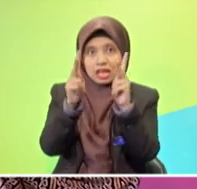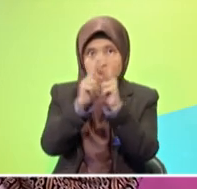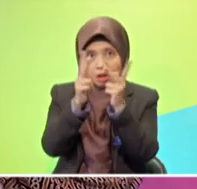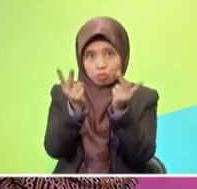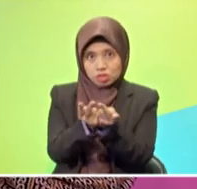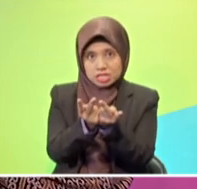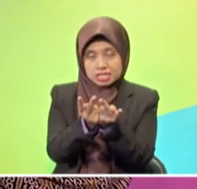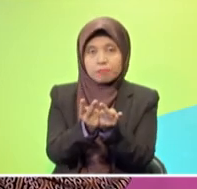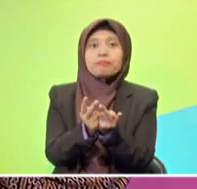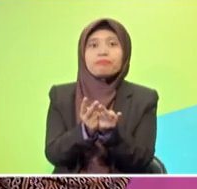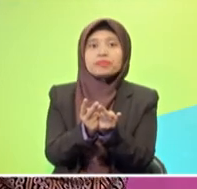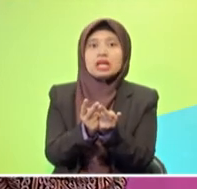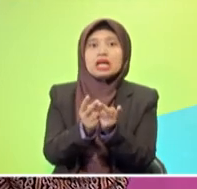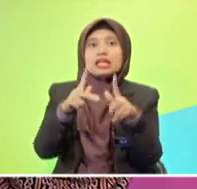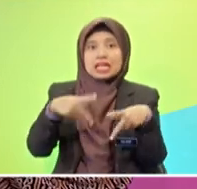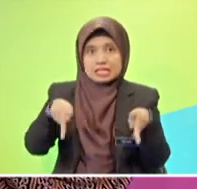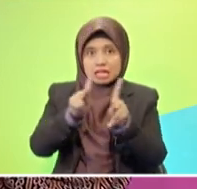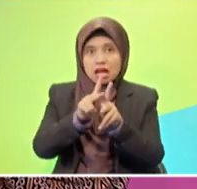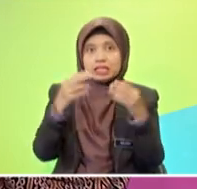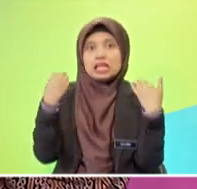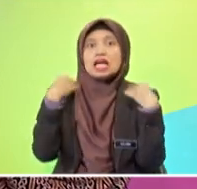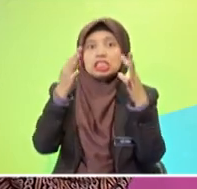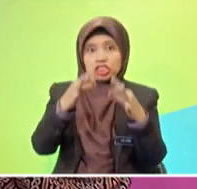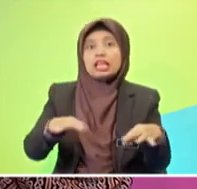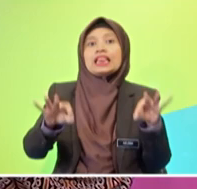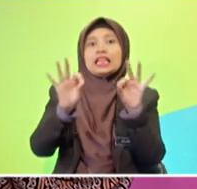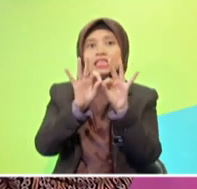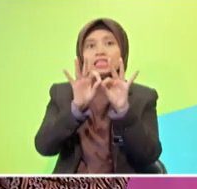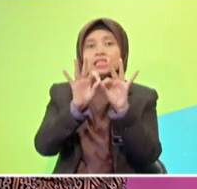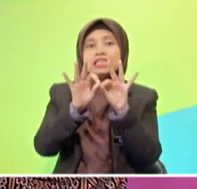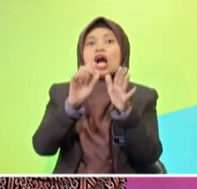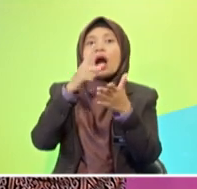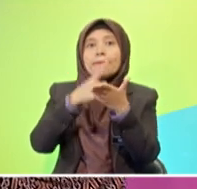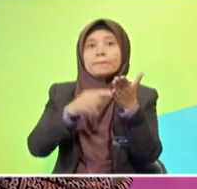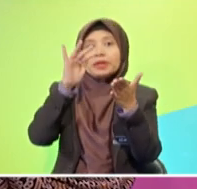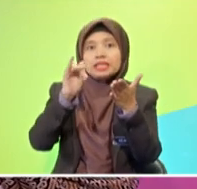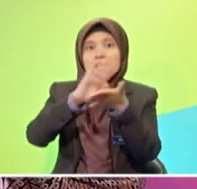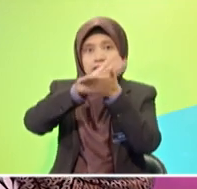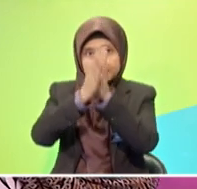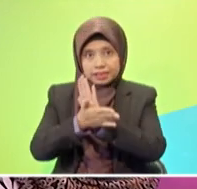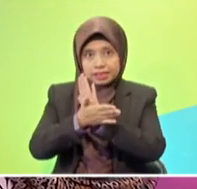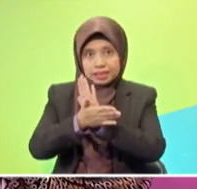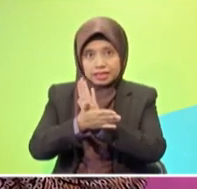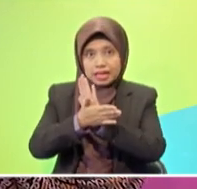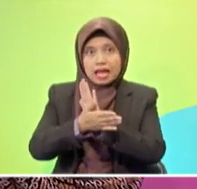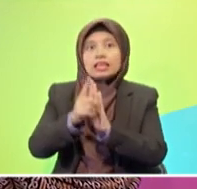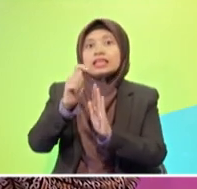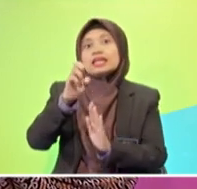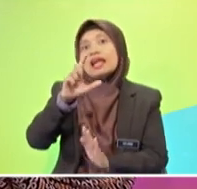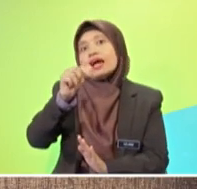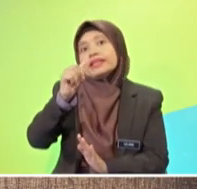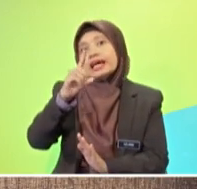Melayu kisah bermaksud hal atau cerita kejadian atau riwayat teladan bermaksud